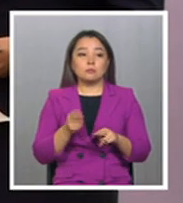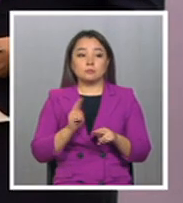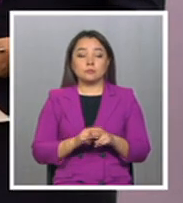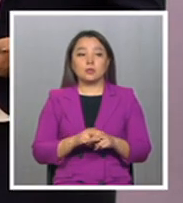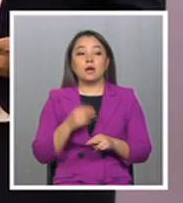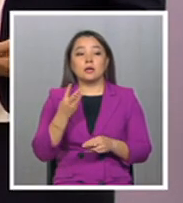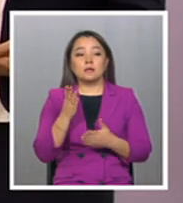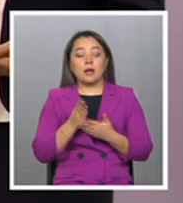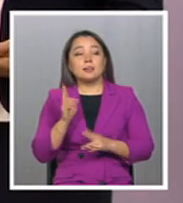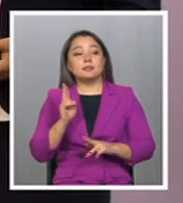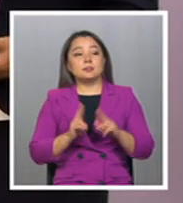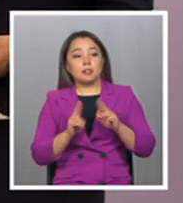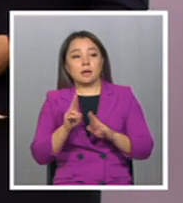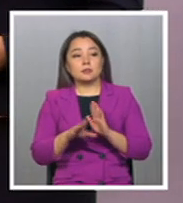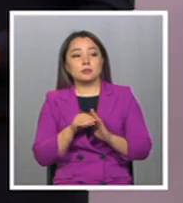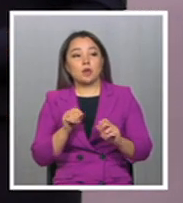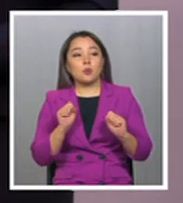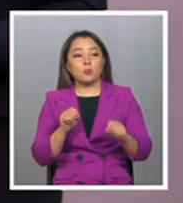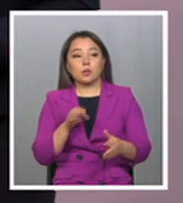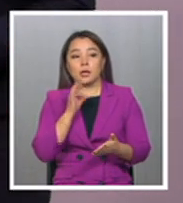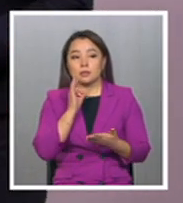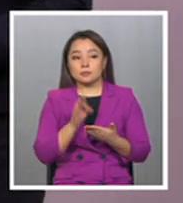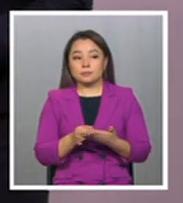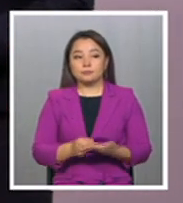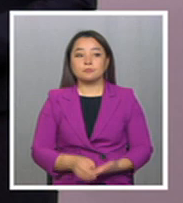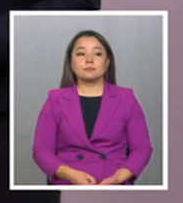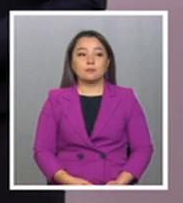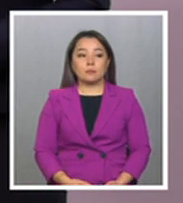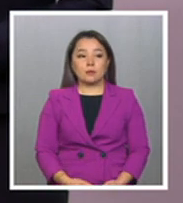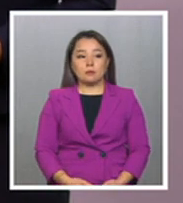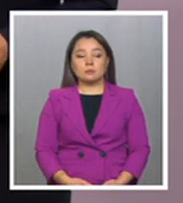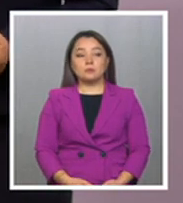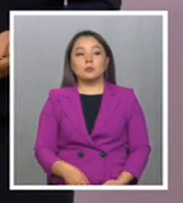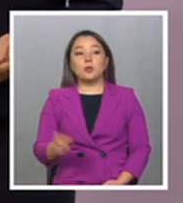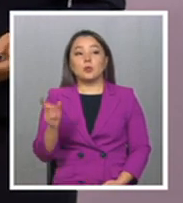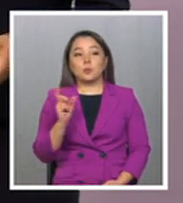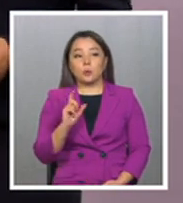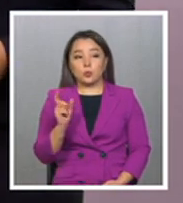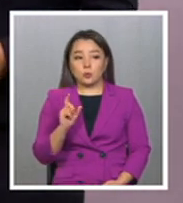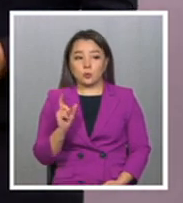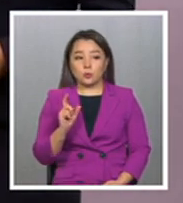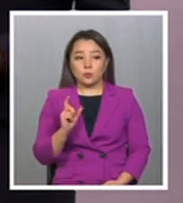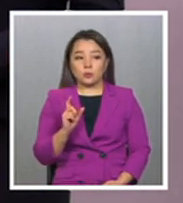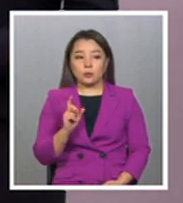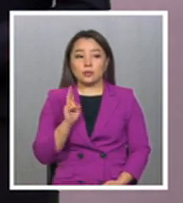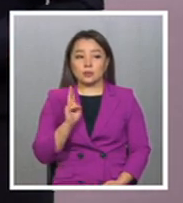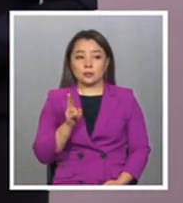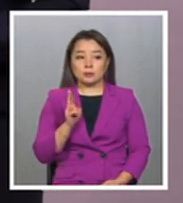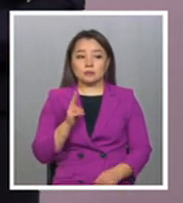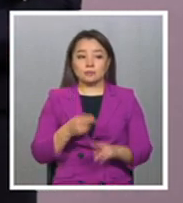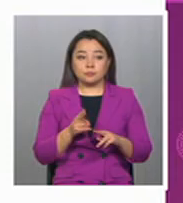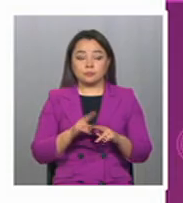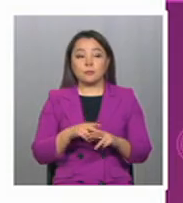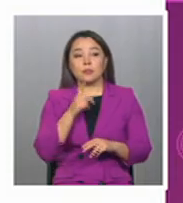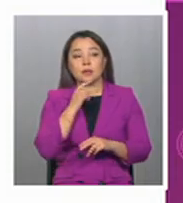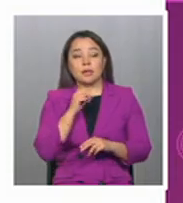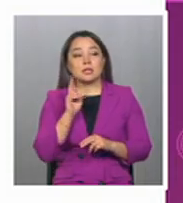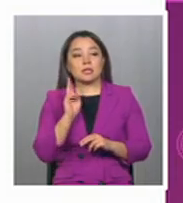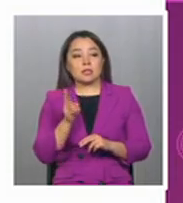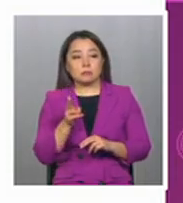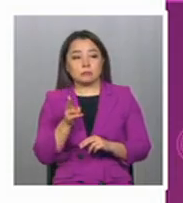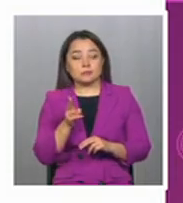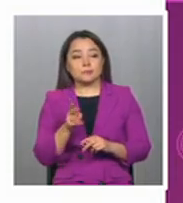қанша тәсілмен таңдауға болады? Көк түсті К әрпімен, қызыл түсті